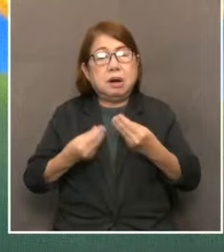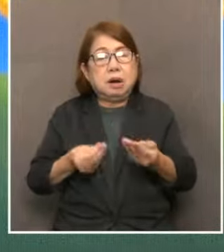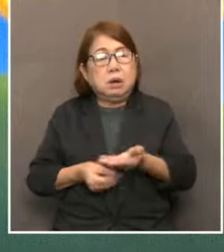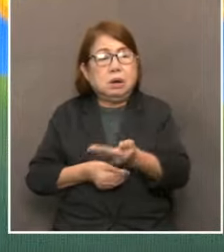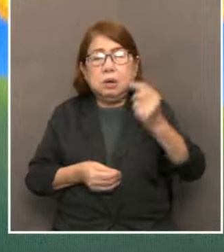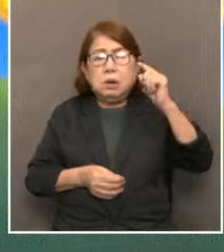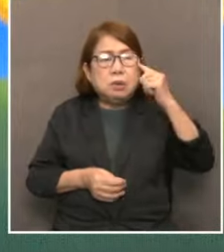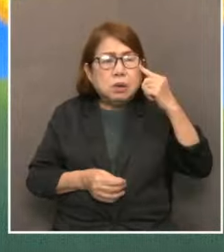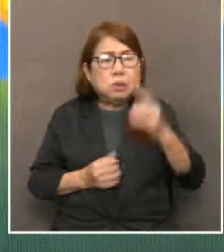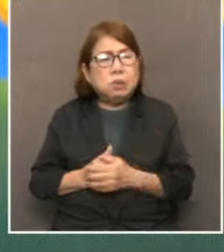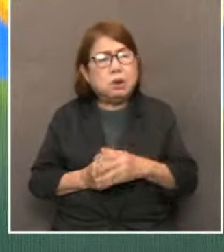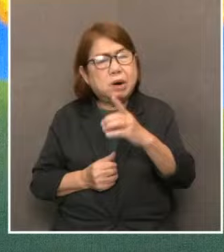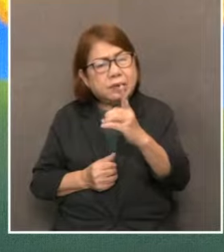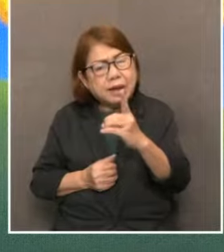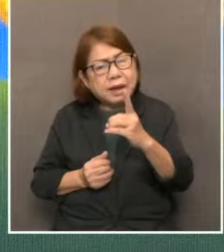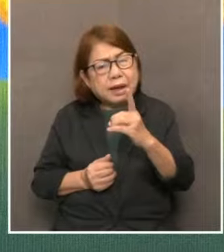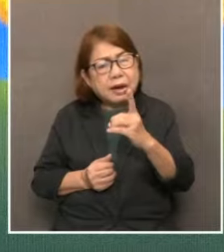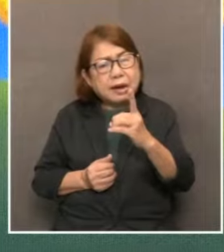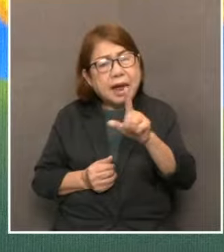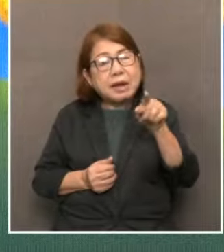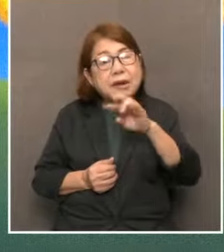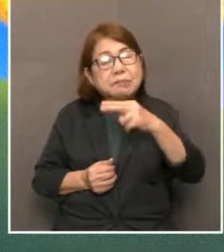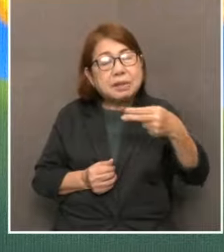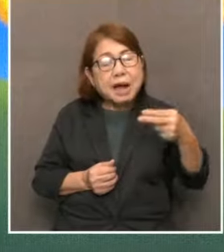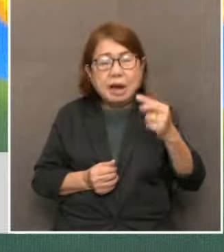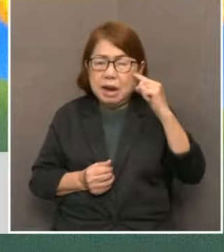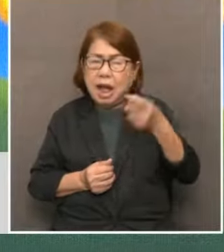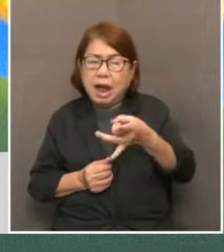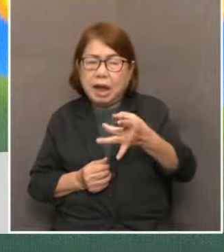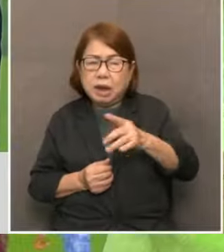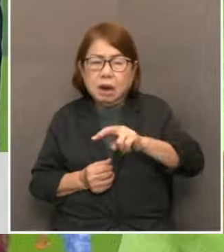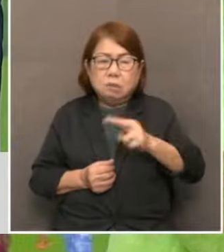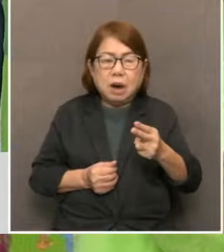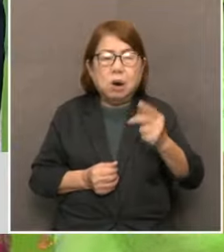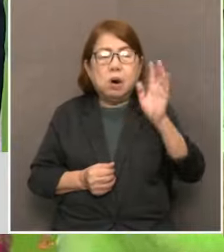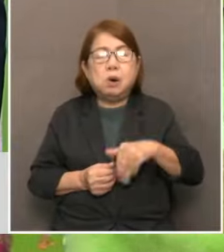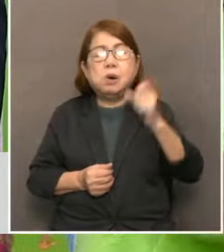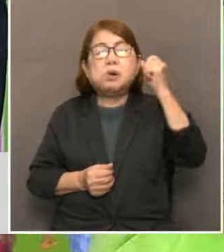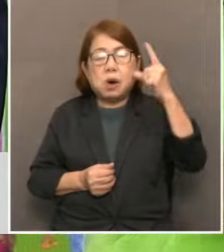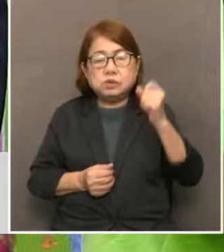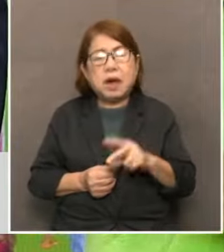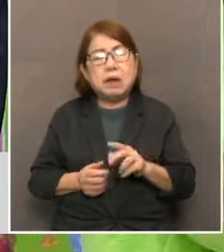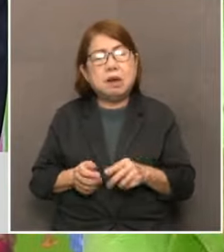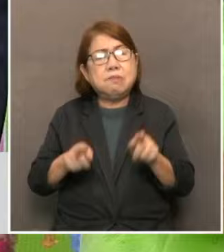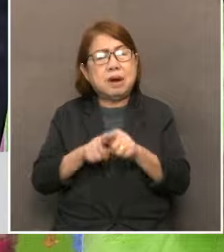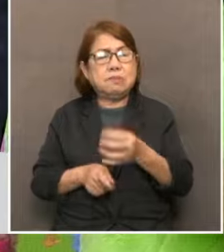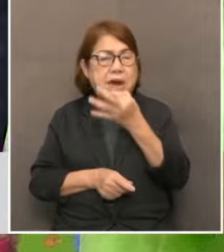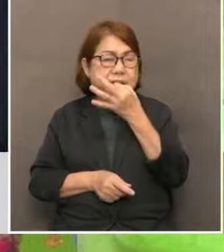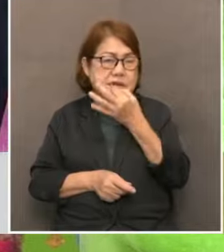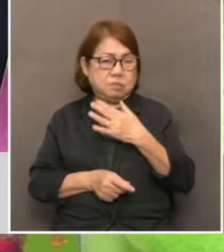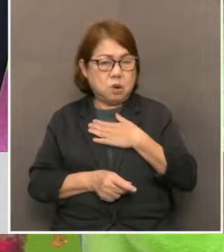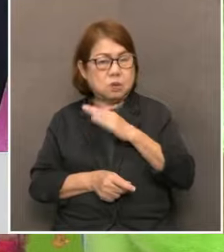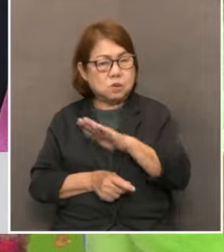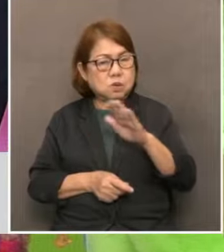ว่า Dragคืออะไรเนี่ยได้เข้าใจเขามากขึ้นว่าจริงๆแล้วเนี่ยเฮ้ยมันคือเป็นเหมือนกับเส้นทางอาชีพอีกอาชีพนึงเลยแหละ